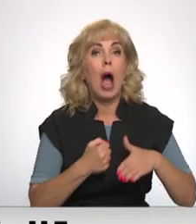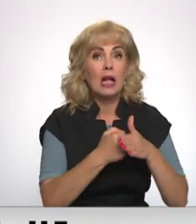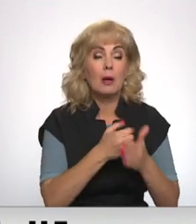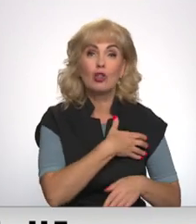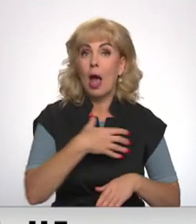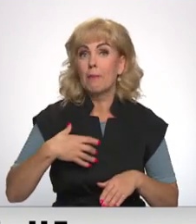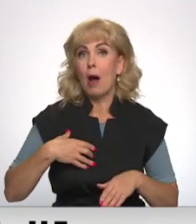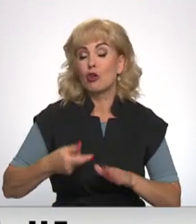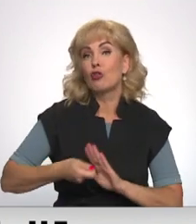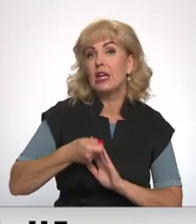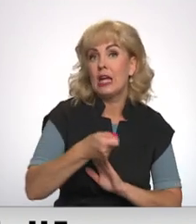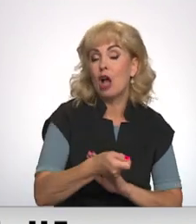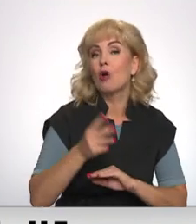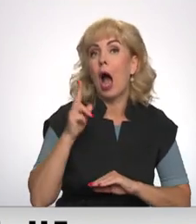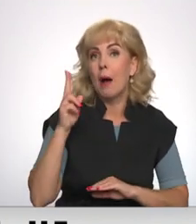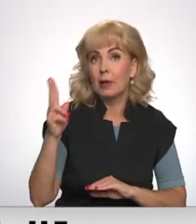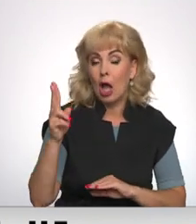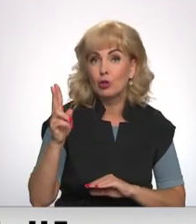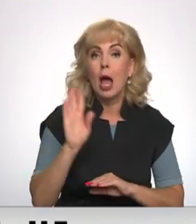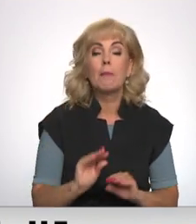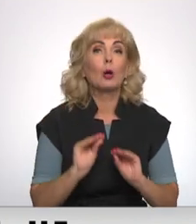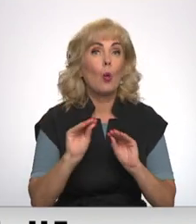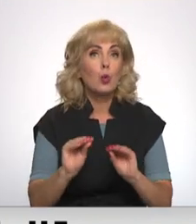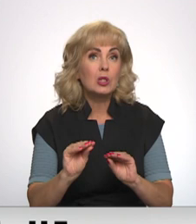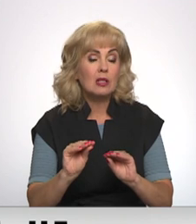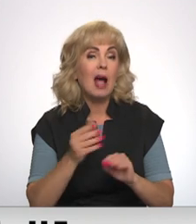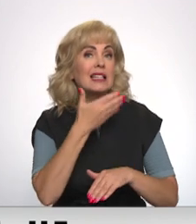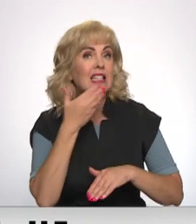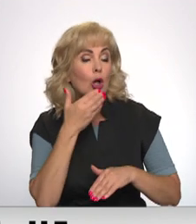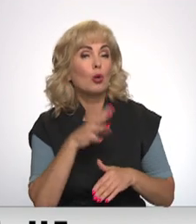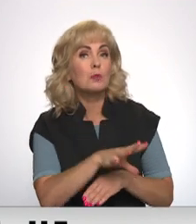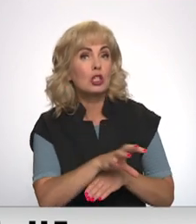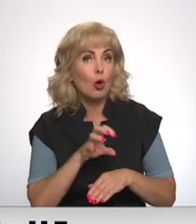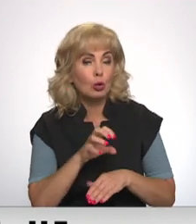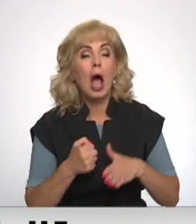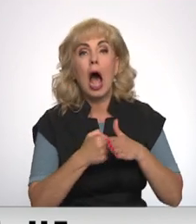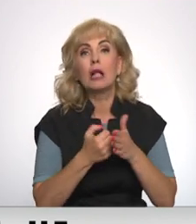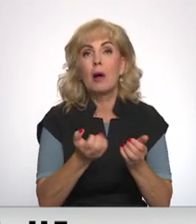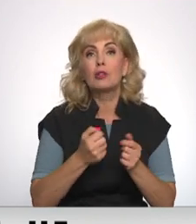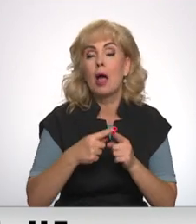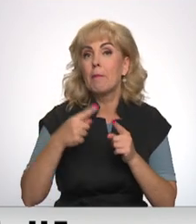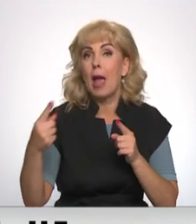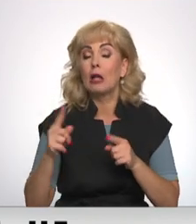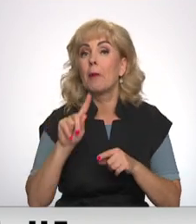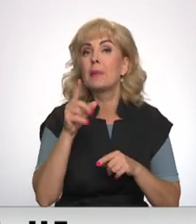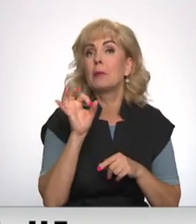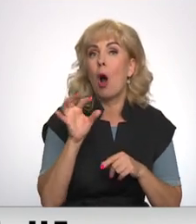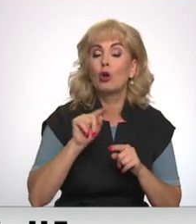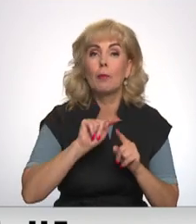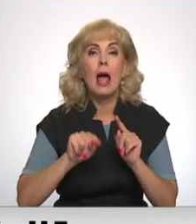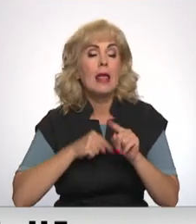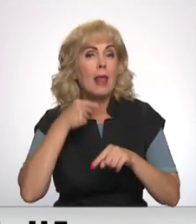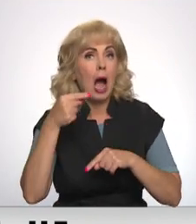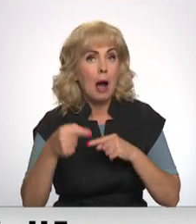pašvaldībā jāiesniedz apliecinājumus par uzstādītu siltumsūkni. Atbalstu varēs saņemt par periodu no 1. Oktobra līdz nākamā